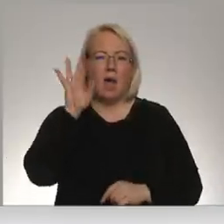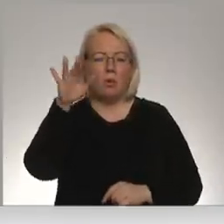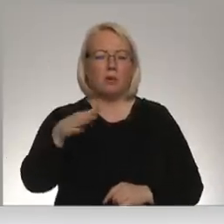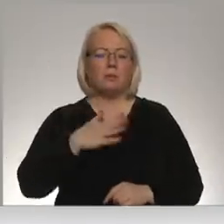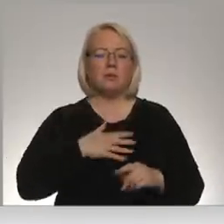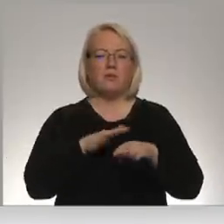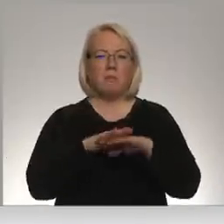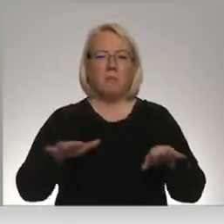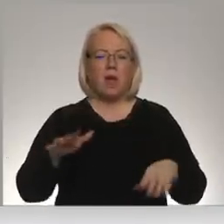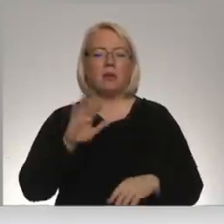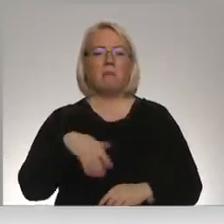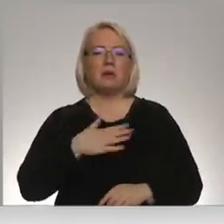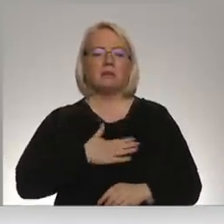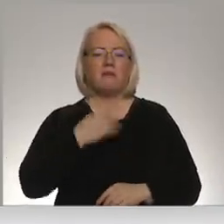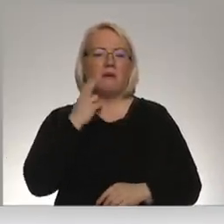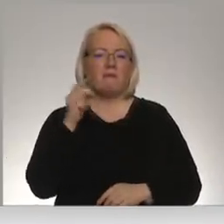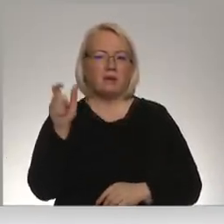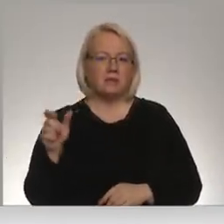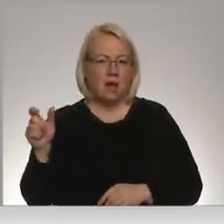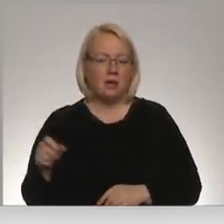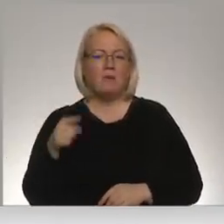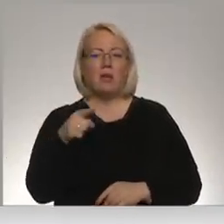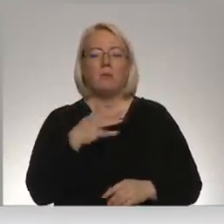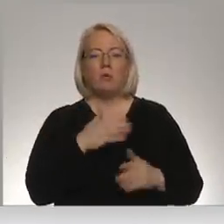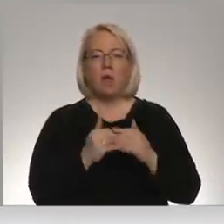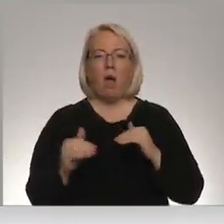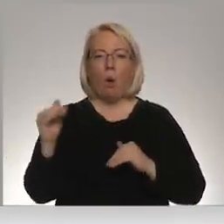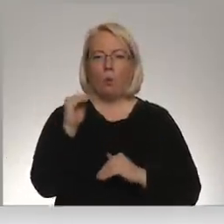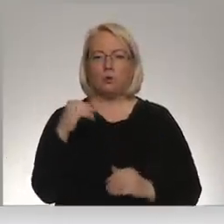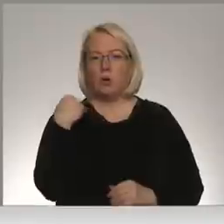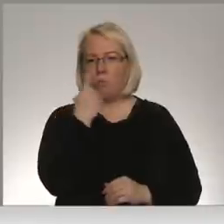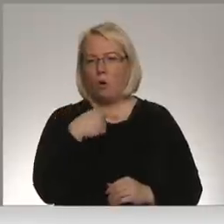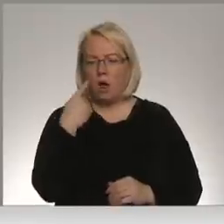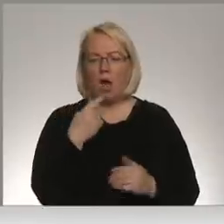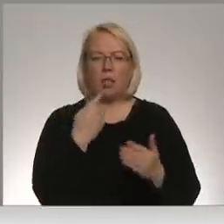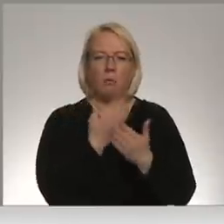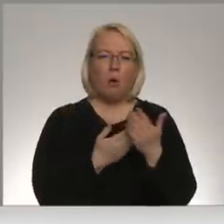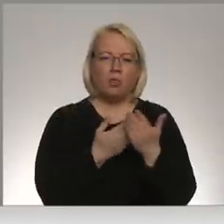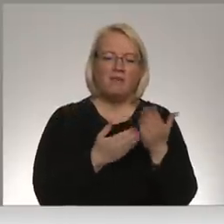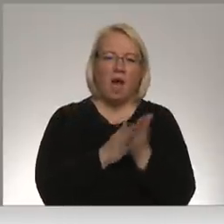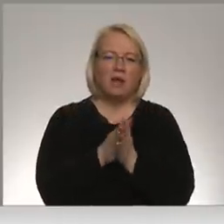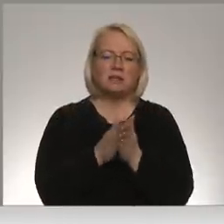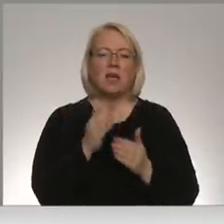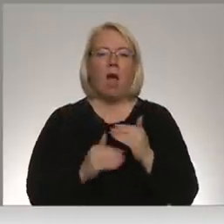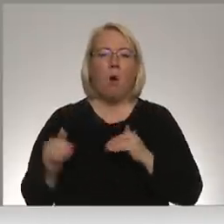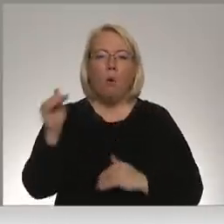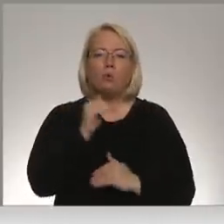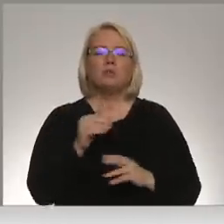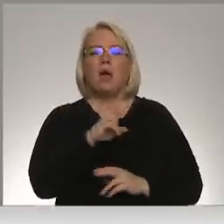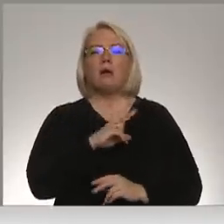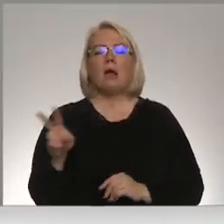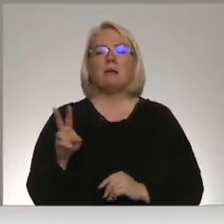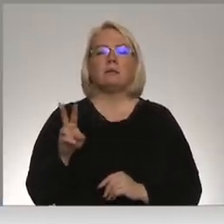saviem vecākiem. Viņiem, es domāju, ka ir ļoti augsta morāle, motivācija ļoti augsta, kas